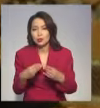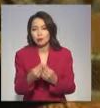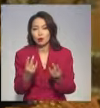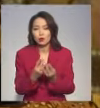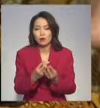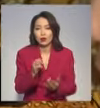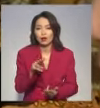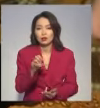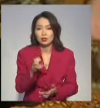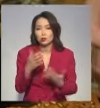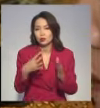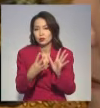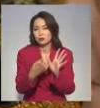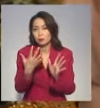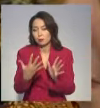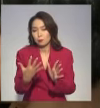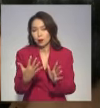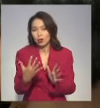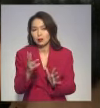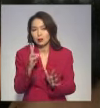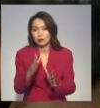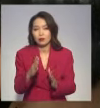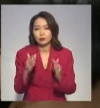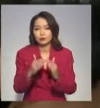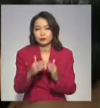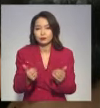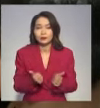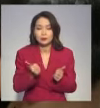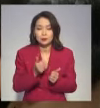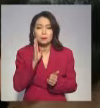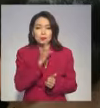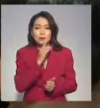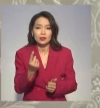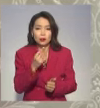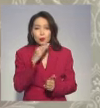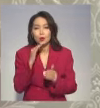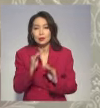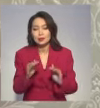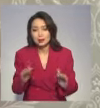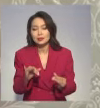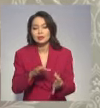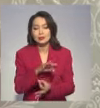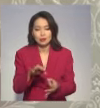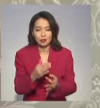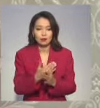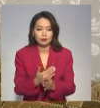уже 905-е по счету. Крышу над головой стараются найти матерям-одиночкам, многодетным и сиротам.